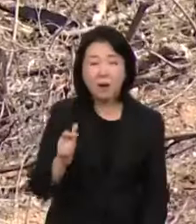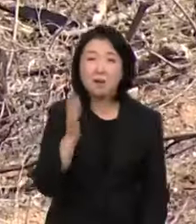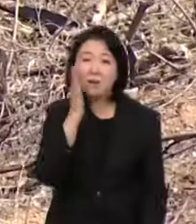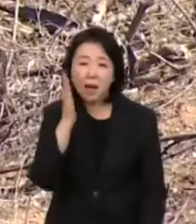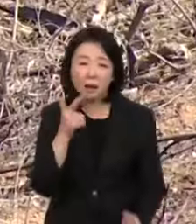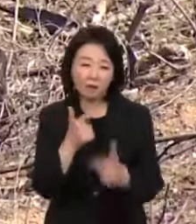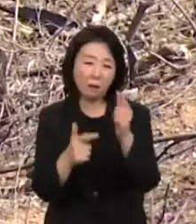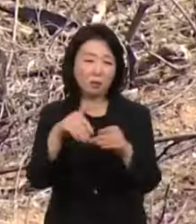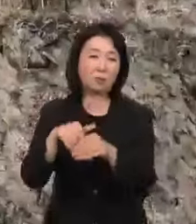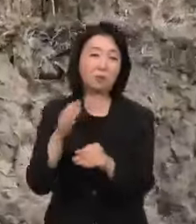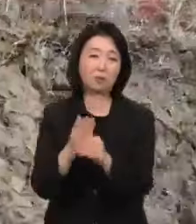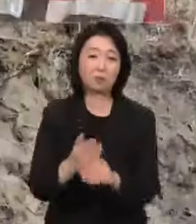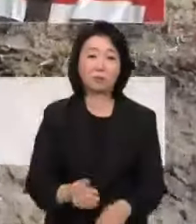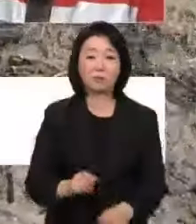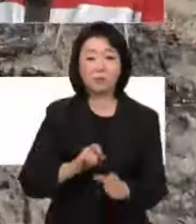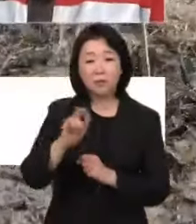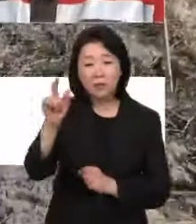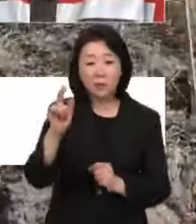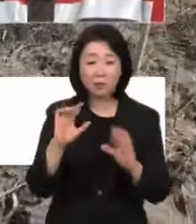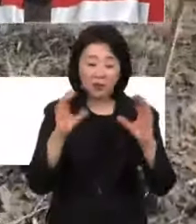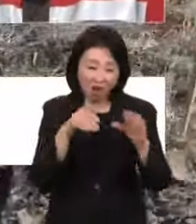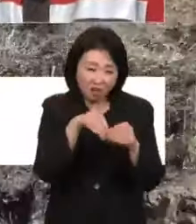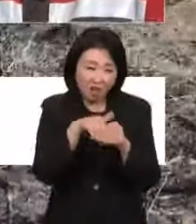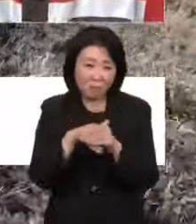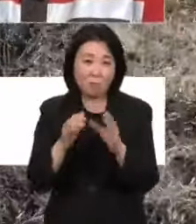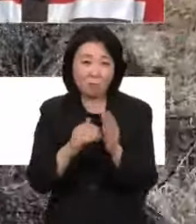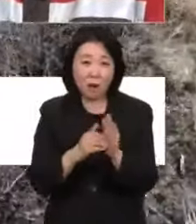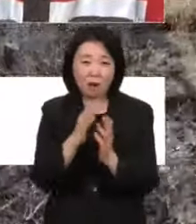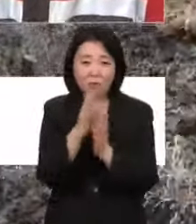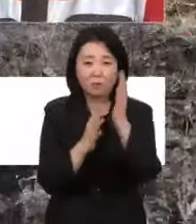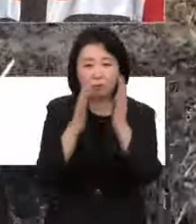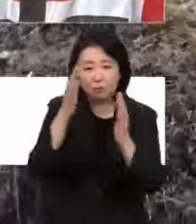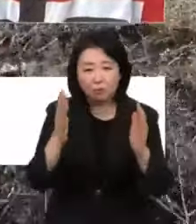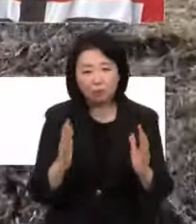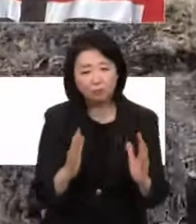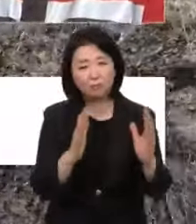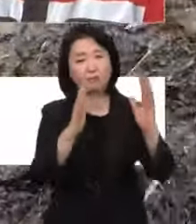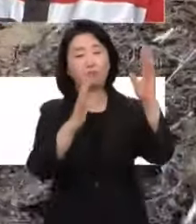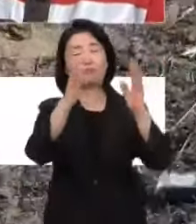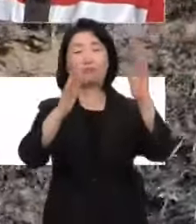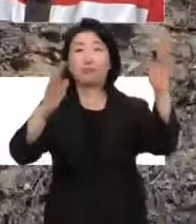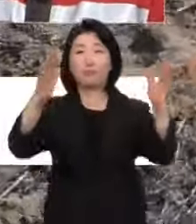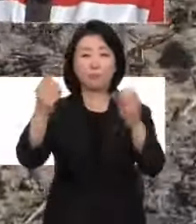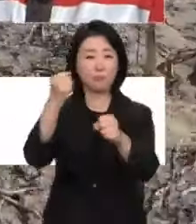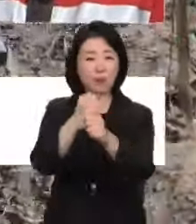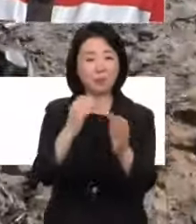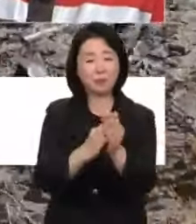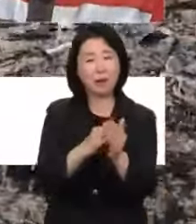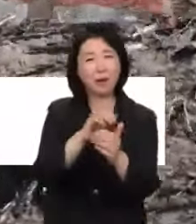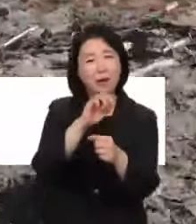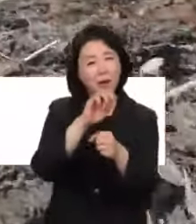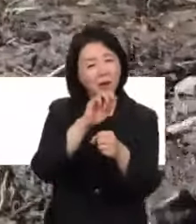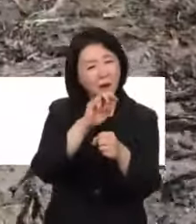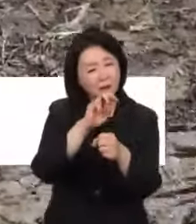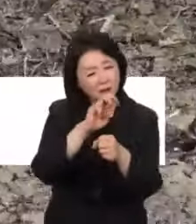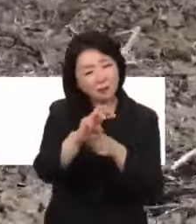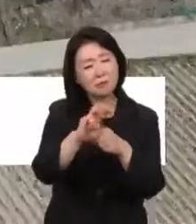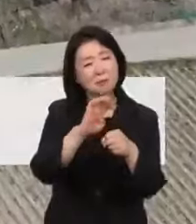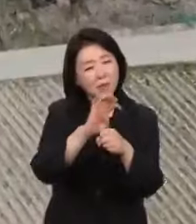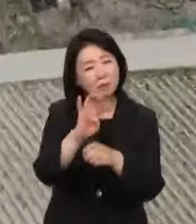있습니다. 대부분 어린 묘목을 심었기 때문에 숲으로 복원되기는 한 3, 40년 정도